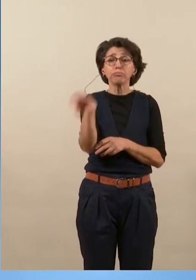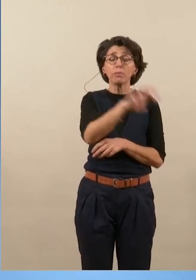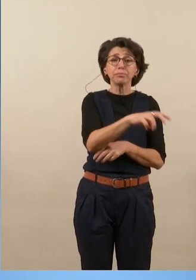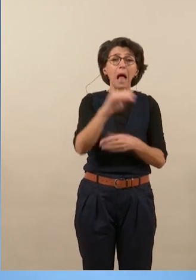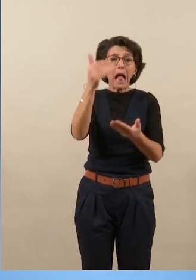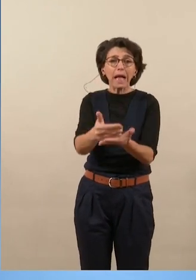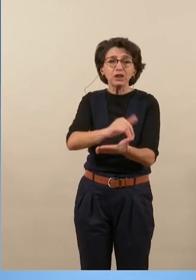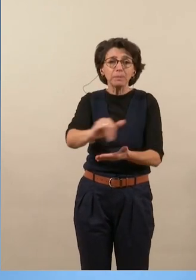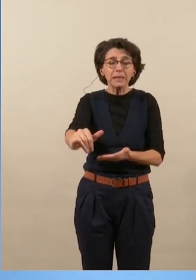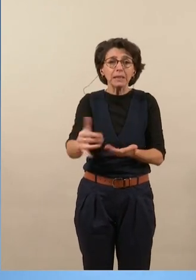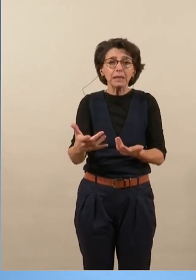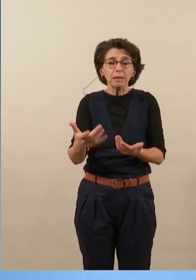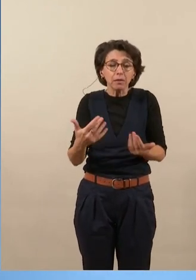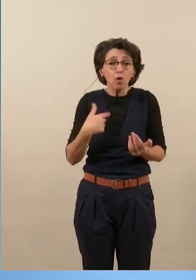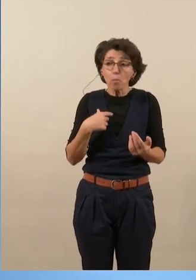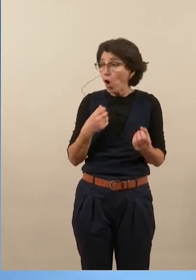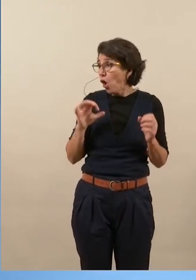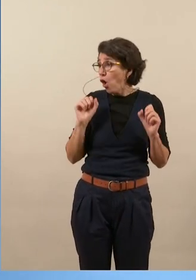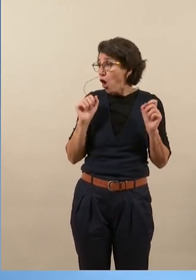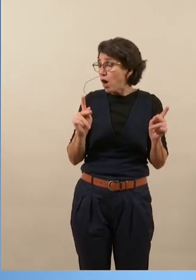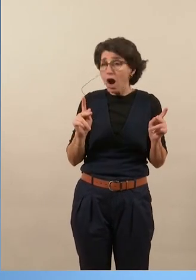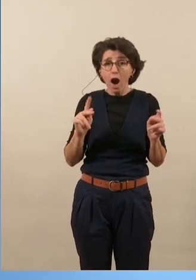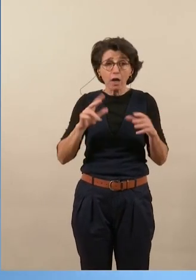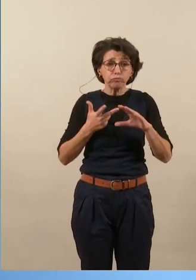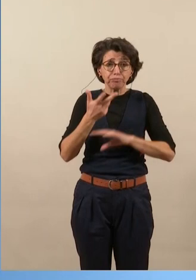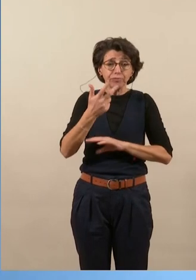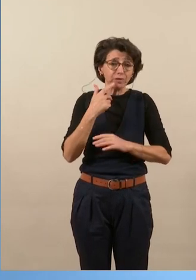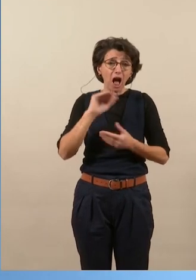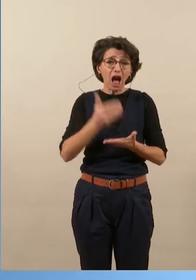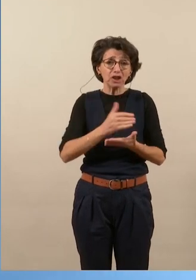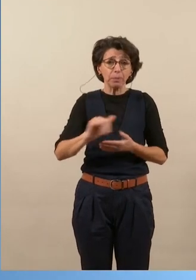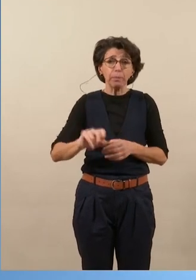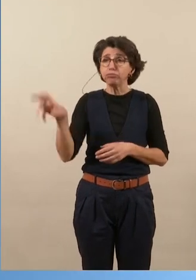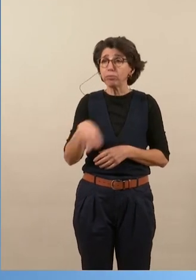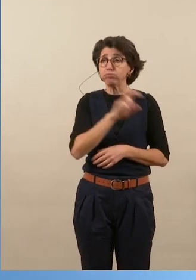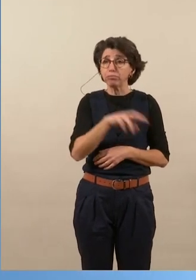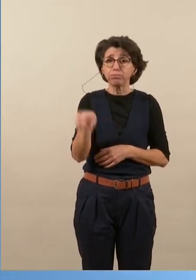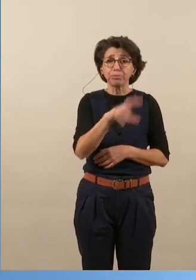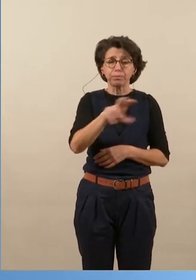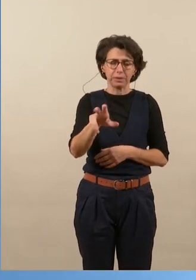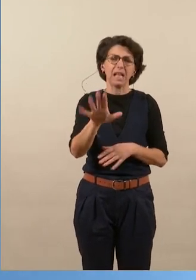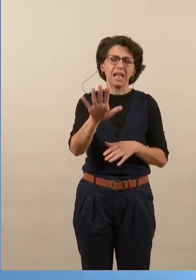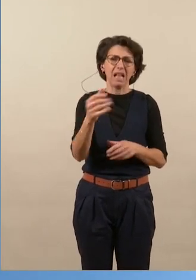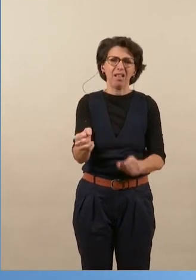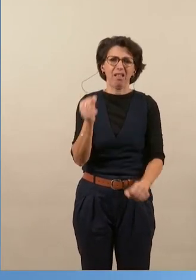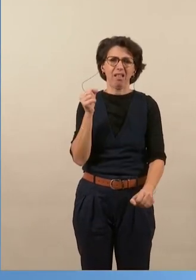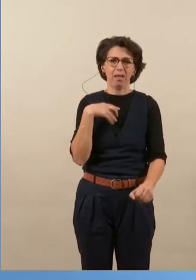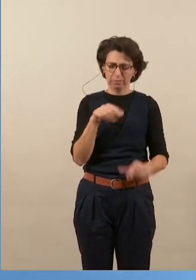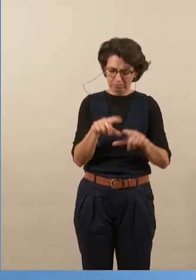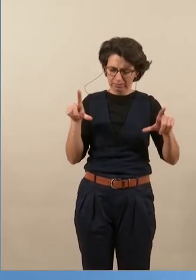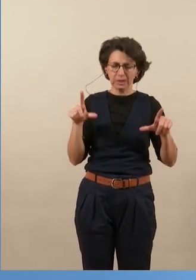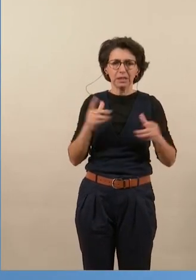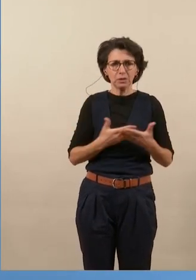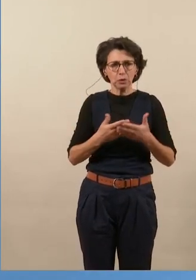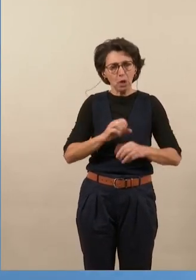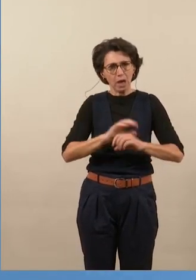s'arrête jamais et on continue un peu dans cette voie làà donc aujourd'hui il est peut-être temps de regarder un peu les choses plus modestement nous avons